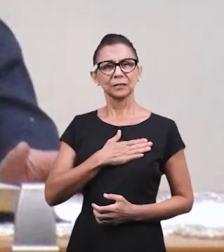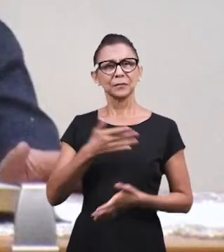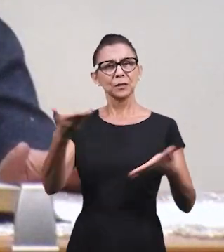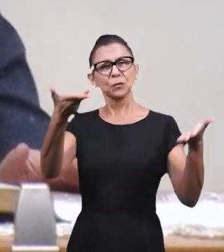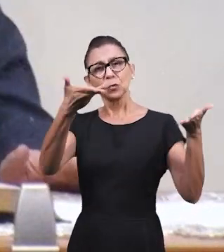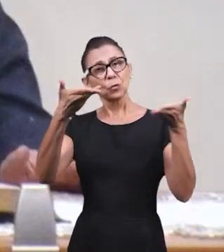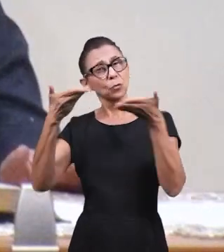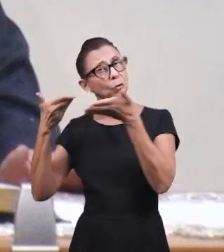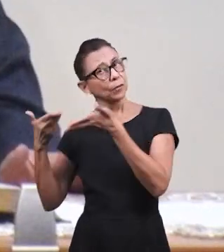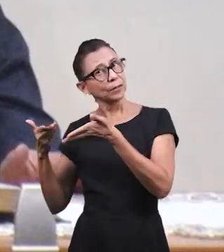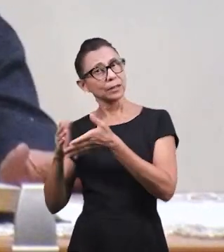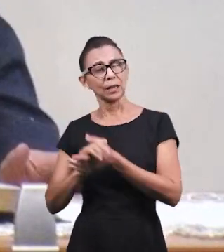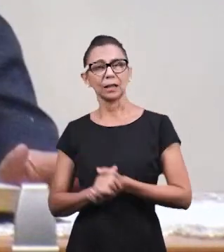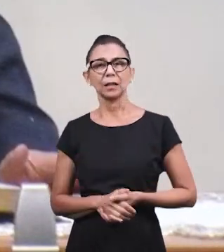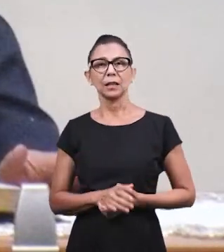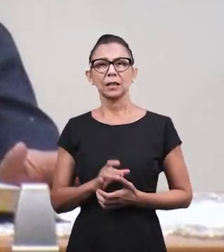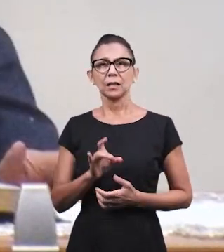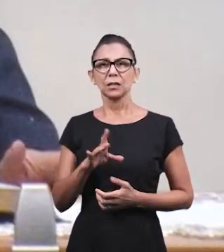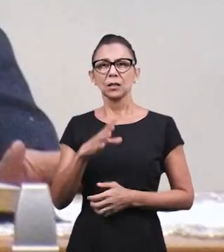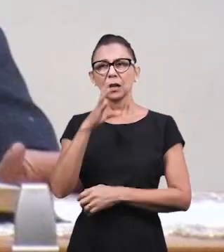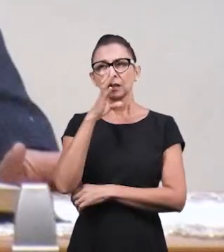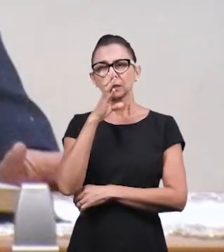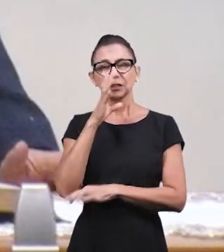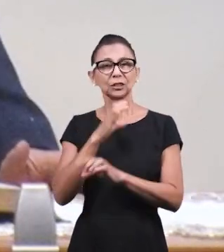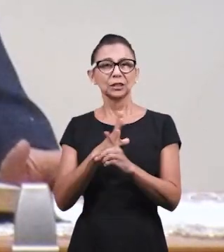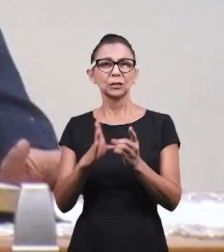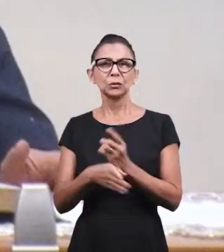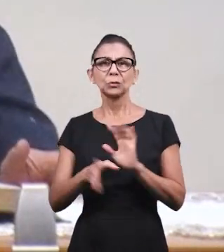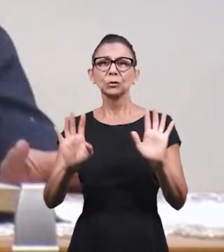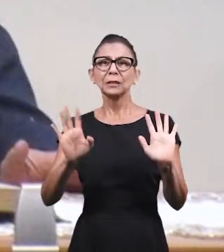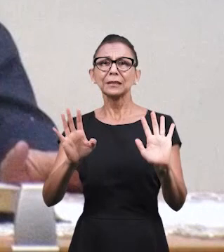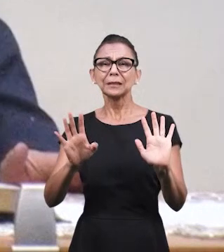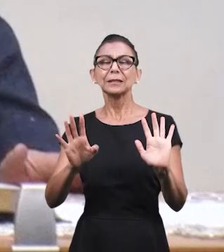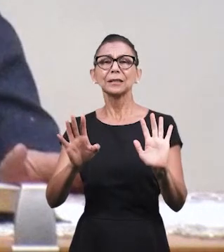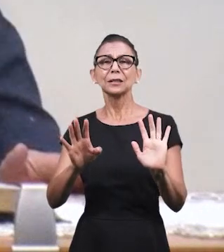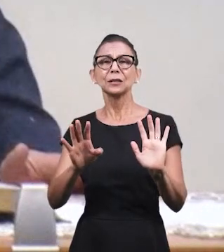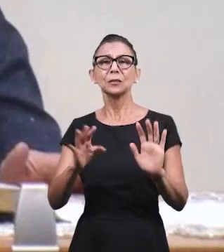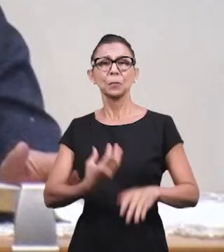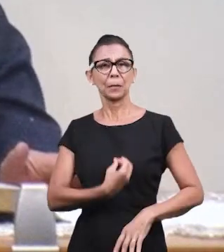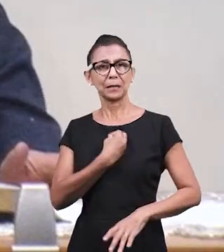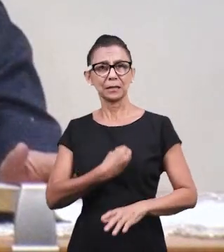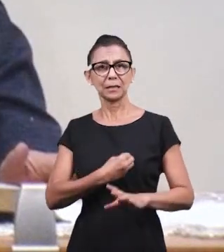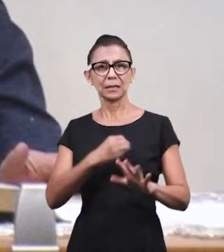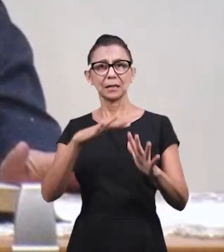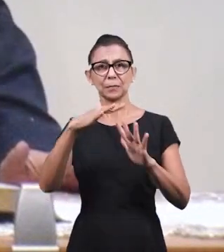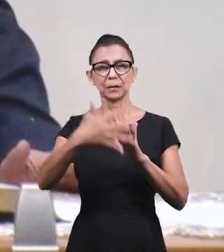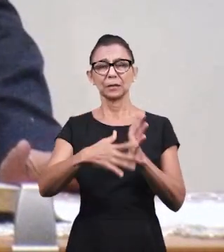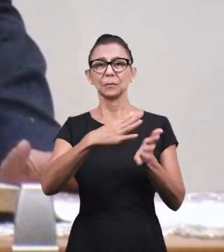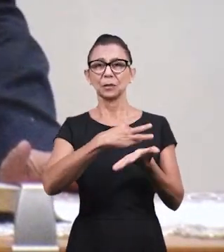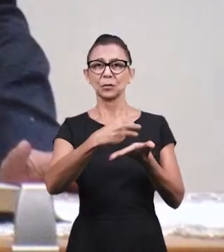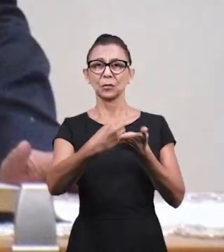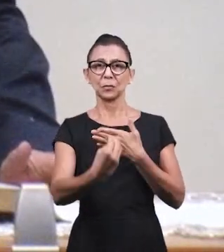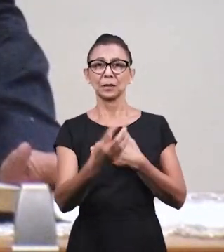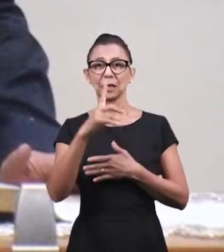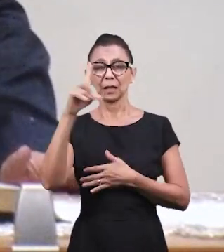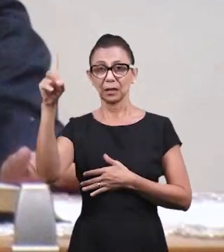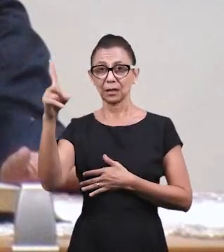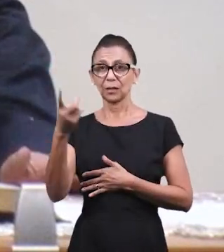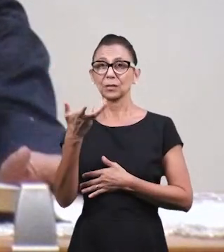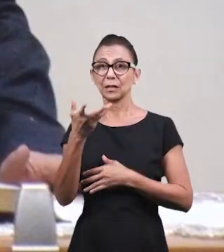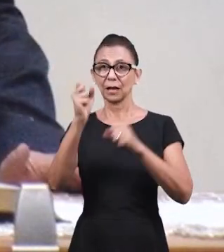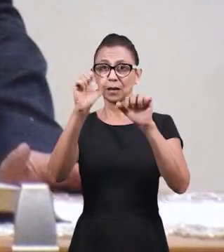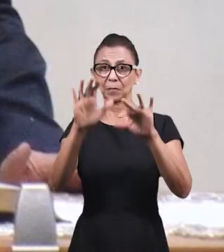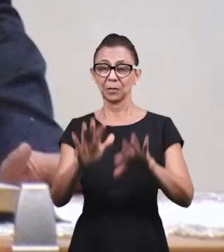один псалом хочу приглашать пригласить вас не смотрите это служение но участвуйте в нем прославляйте